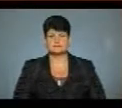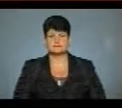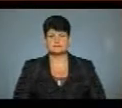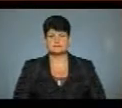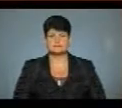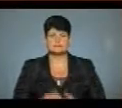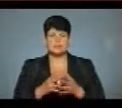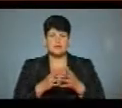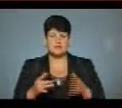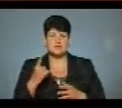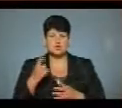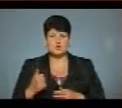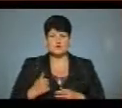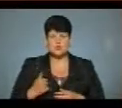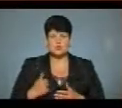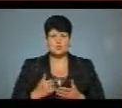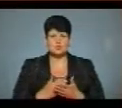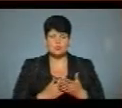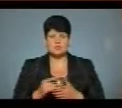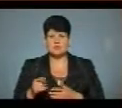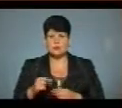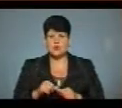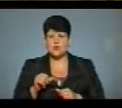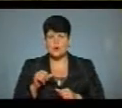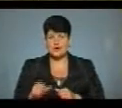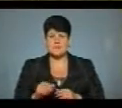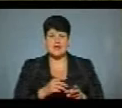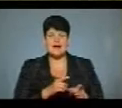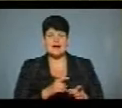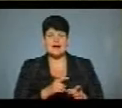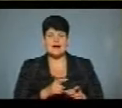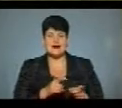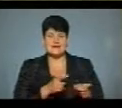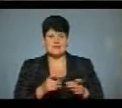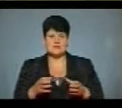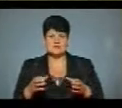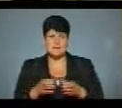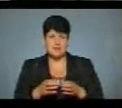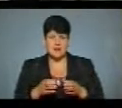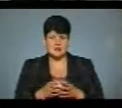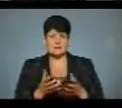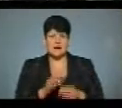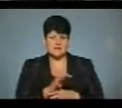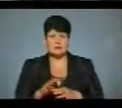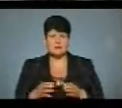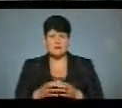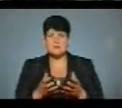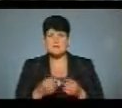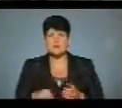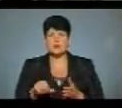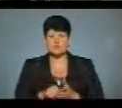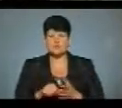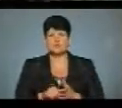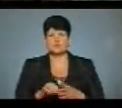Понад 100 військовослужбовців Тернопільської окремої артилерійської бригади беруть участь у навчаннях з вогневої підготовки у зоні проведення